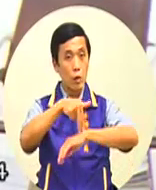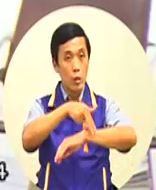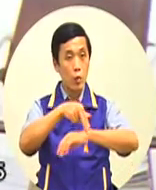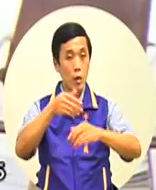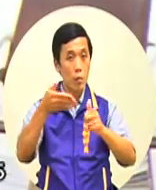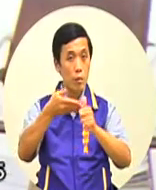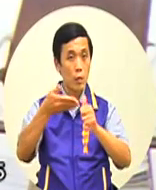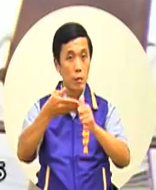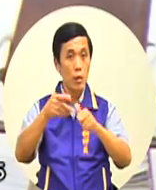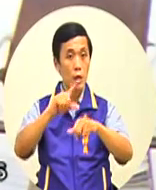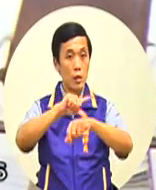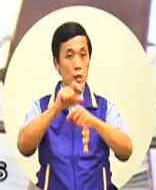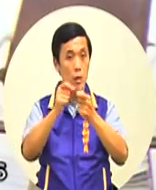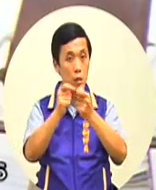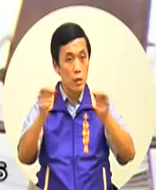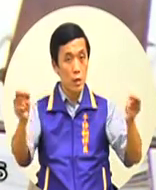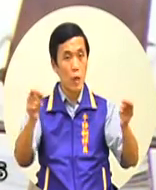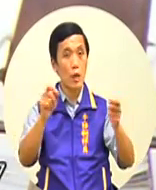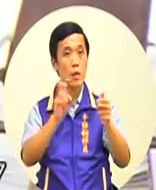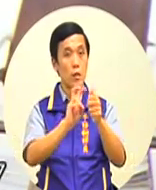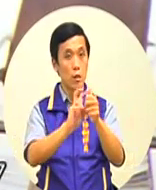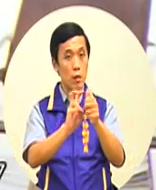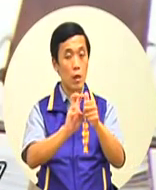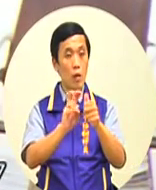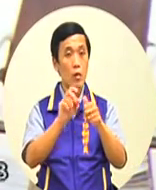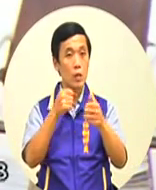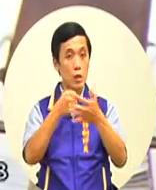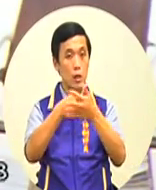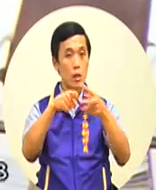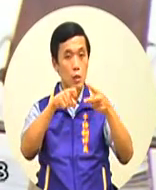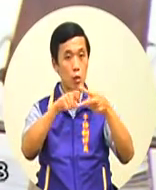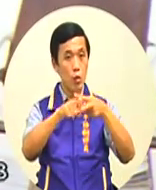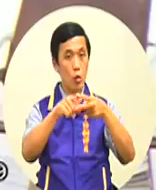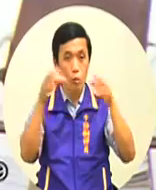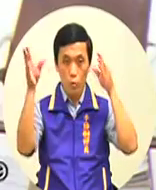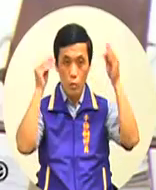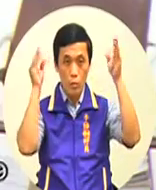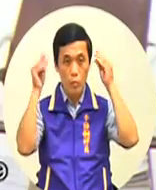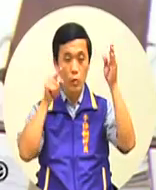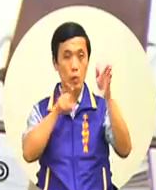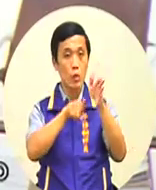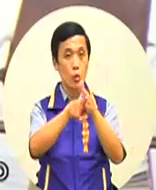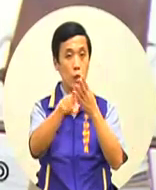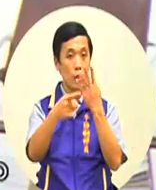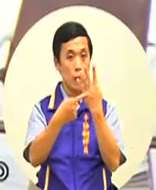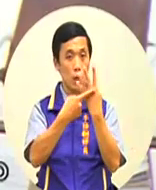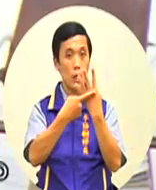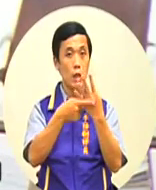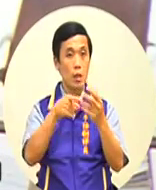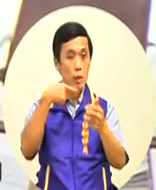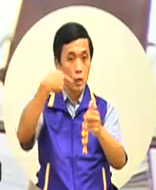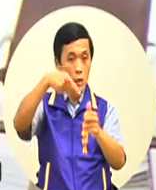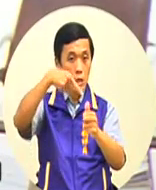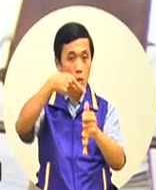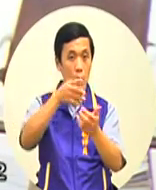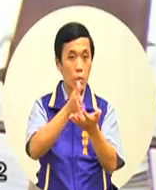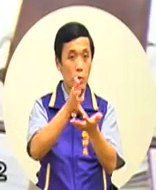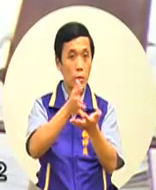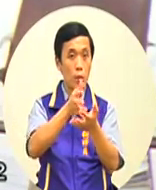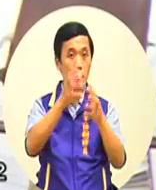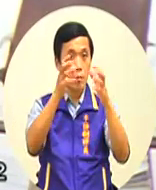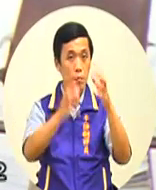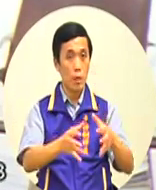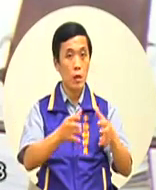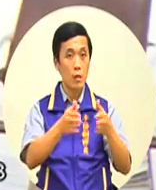社区志工专业的知识哈的这种相关的课程，啊，是不是我们小的教应